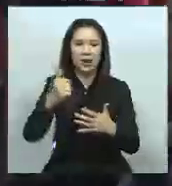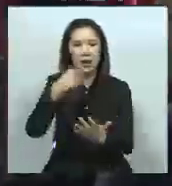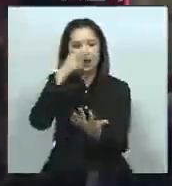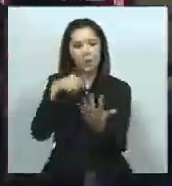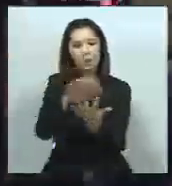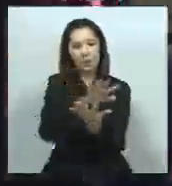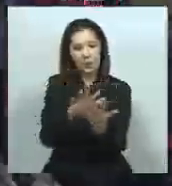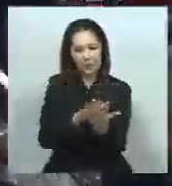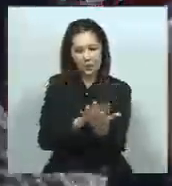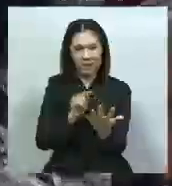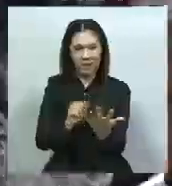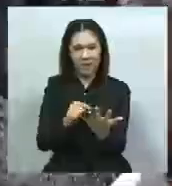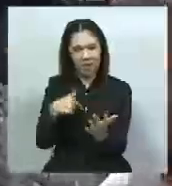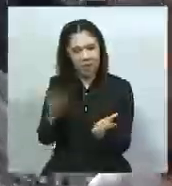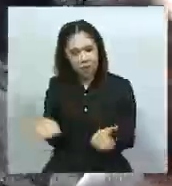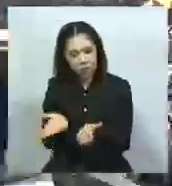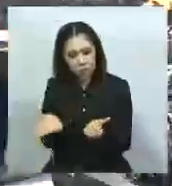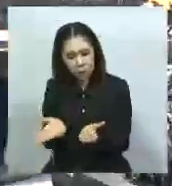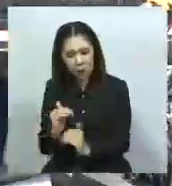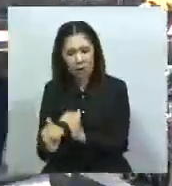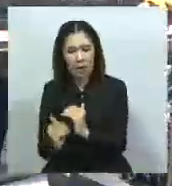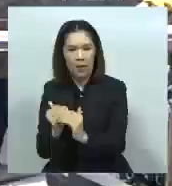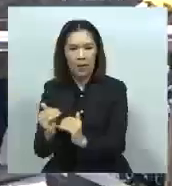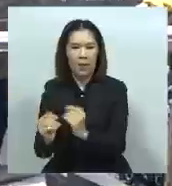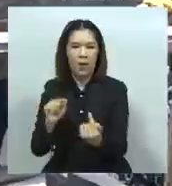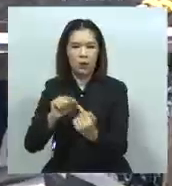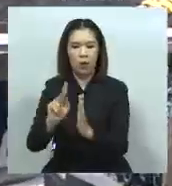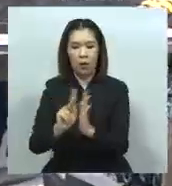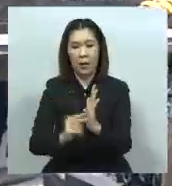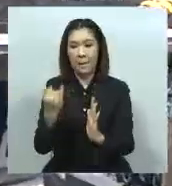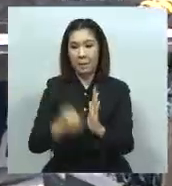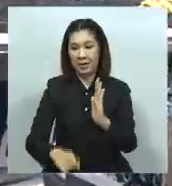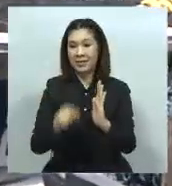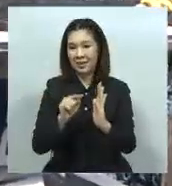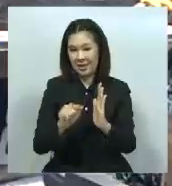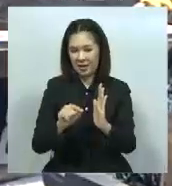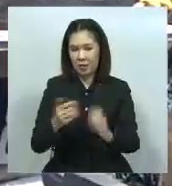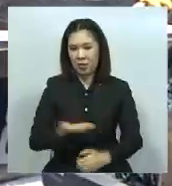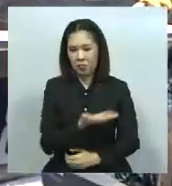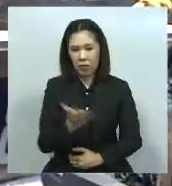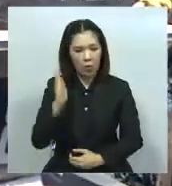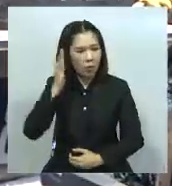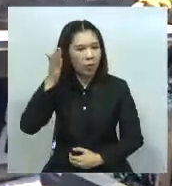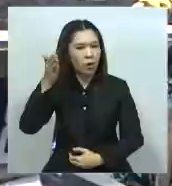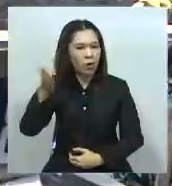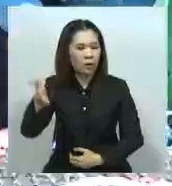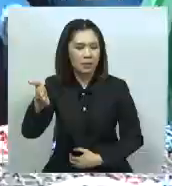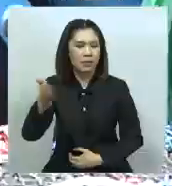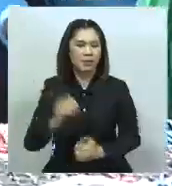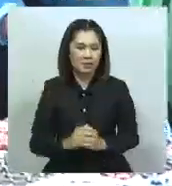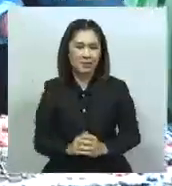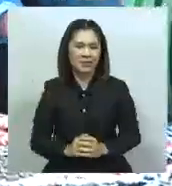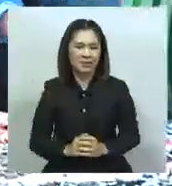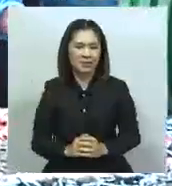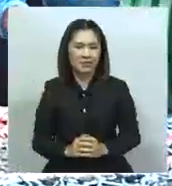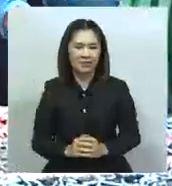ทยนะครับนำการขับเคลื่อนนะครับประมงผิดกฎหมายเหล่านี้นะครับเพื่อสร้างความยั่งยืนระหว่างประเทศต่อไปในอนาคตนะ